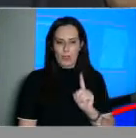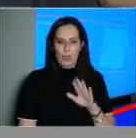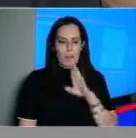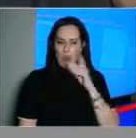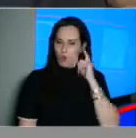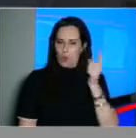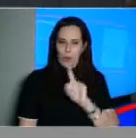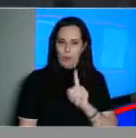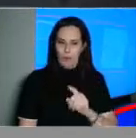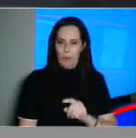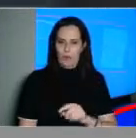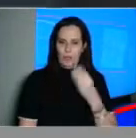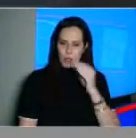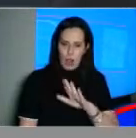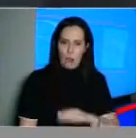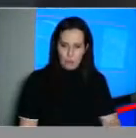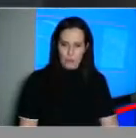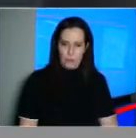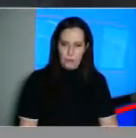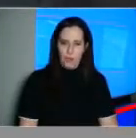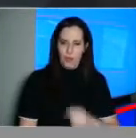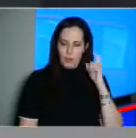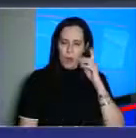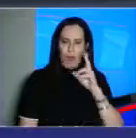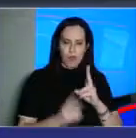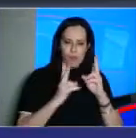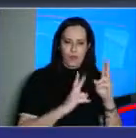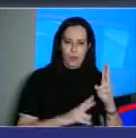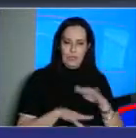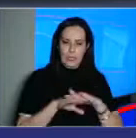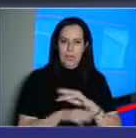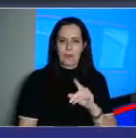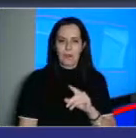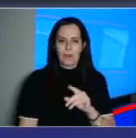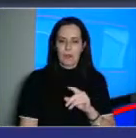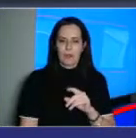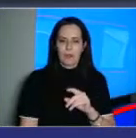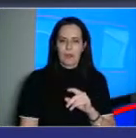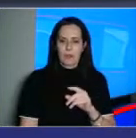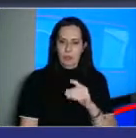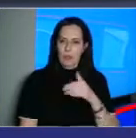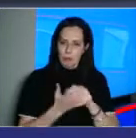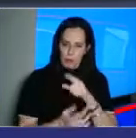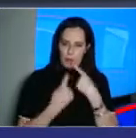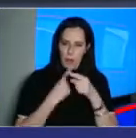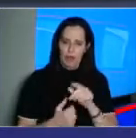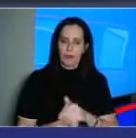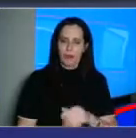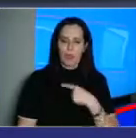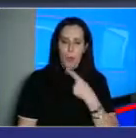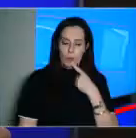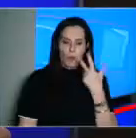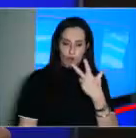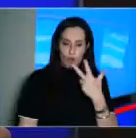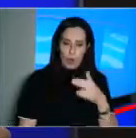בעיה עם הקשר של הסקייפ. שנייה, אנחנו שומעים אותך מקוטע, אני מתנצל. אני רגע ממשיך את הדיון באולפן. אני אומרת